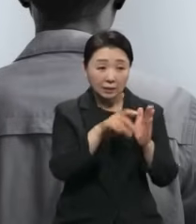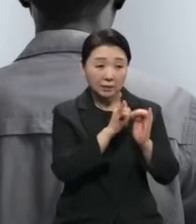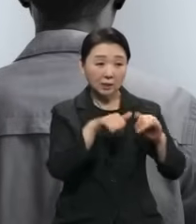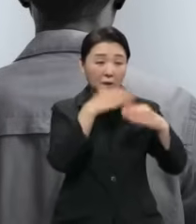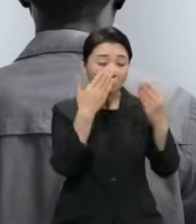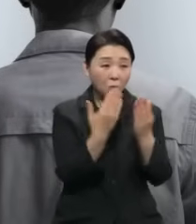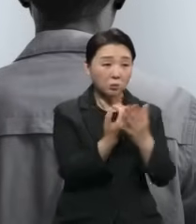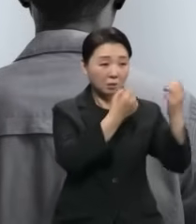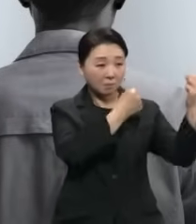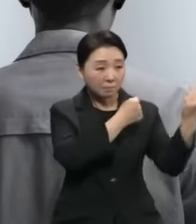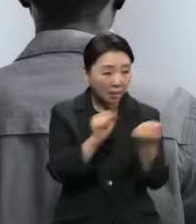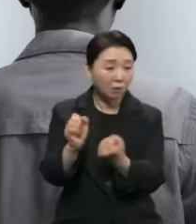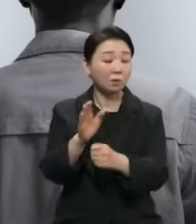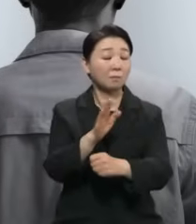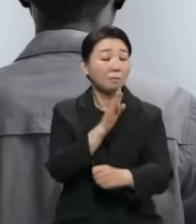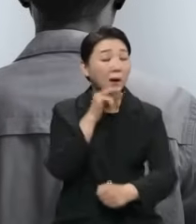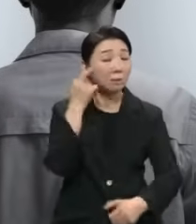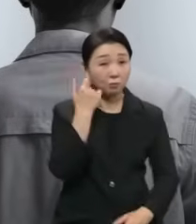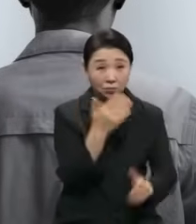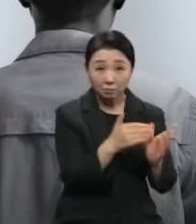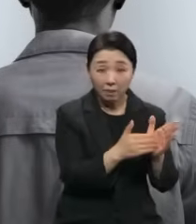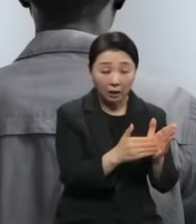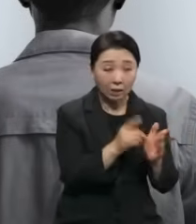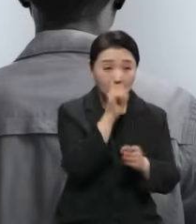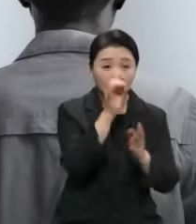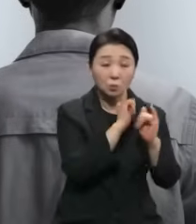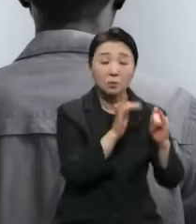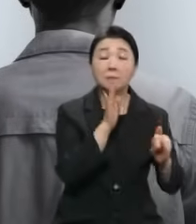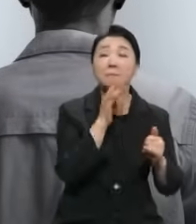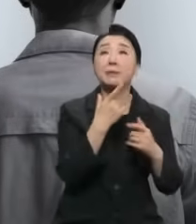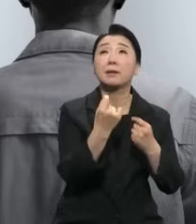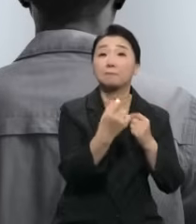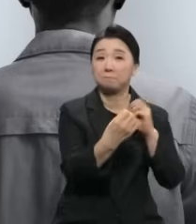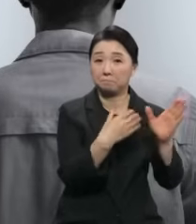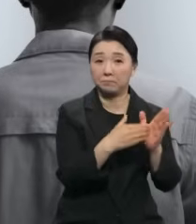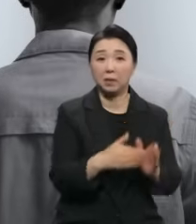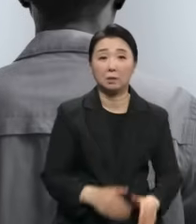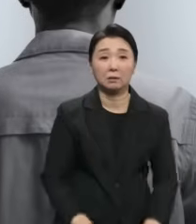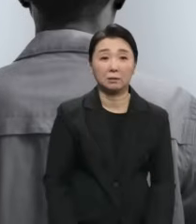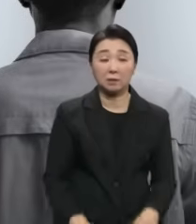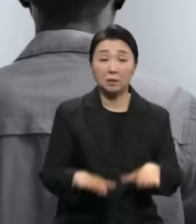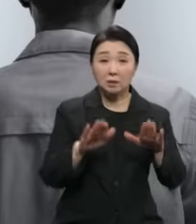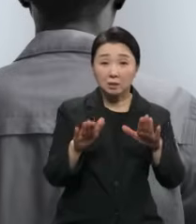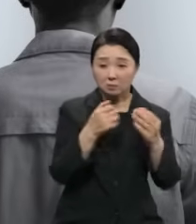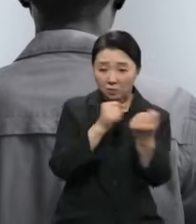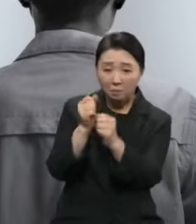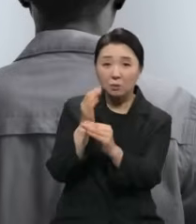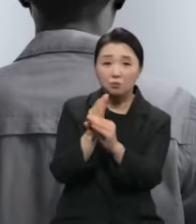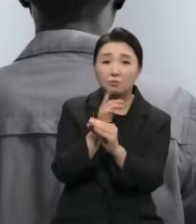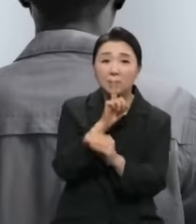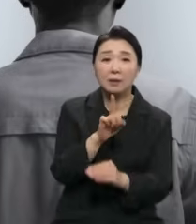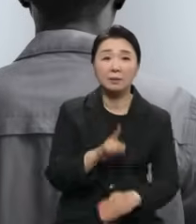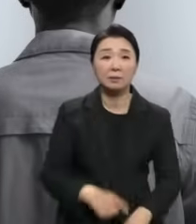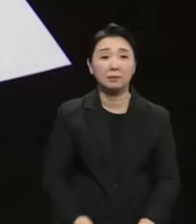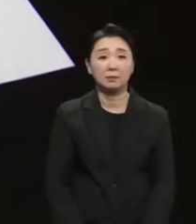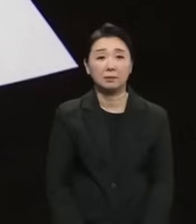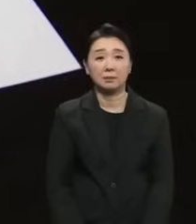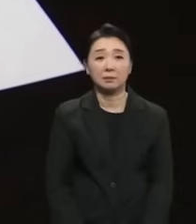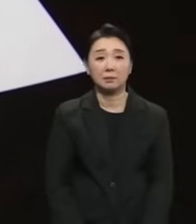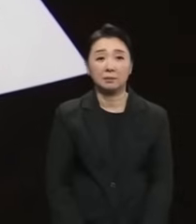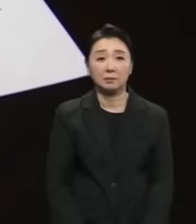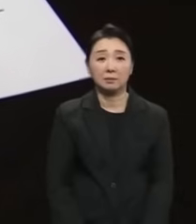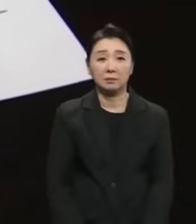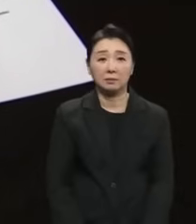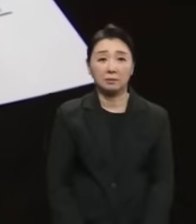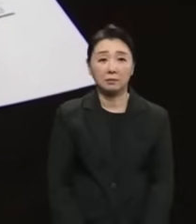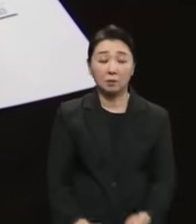사람들이 밖으로 다 나올 수 있느냐고 묻자 신고자는 그렇다고 말합니다. 지금 대피하고 있다고도 했습니다. 또